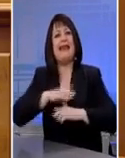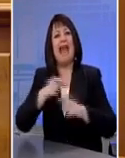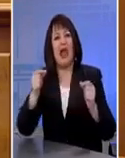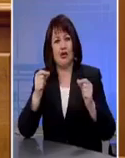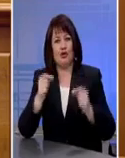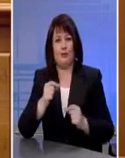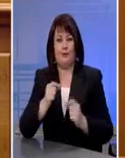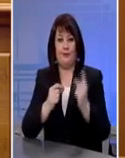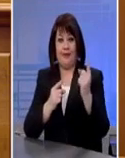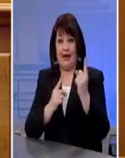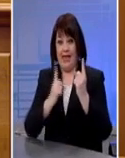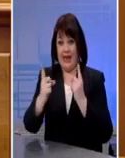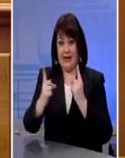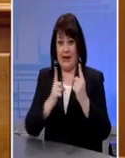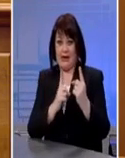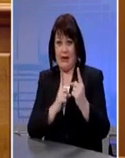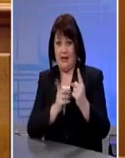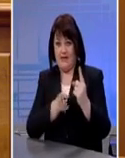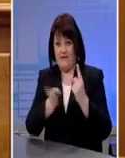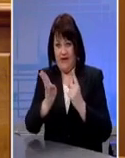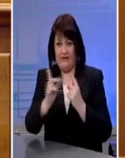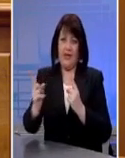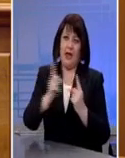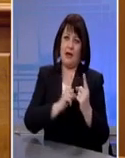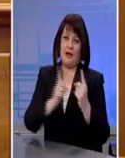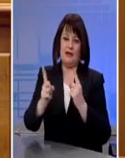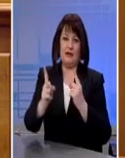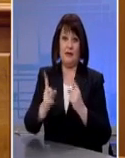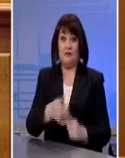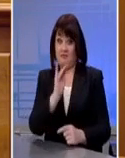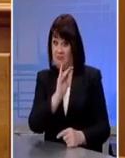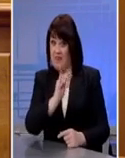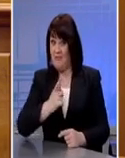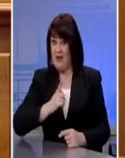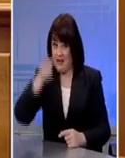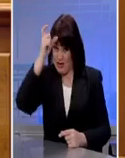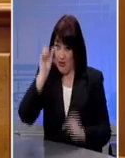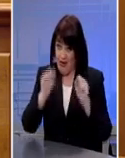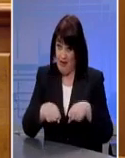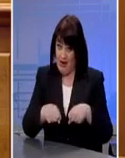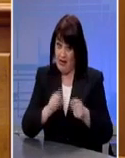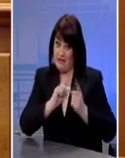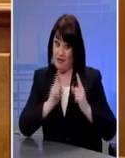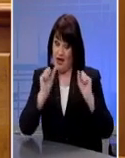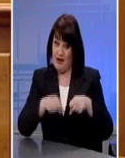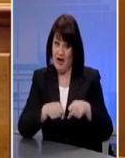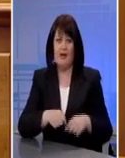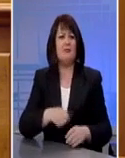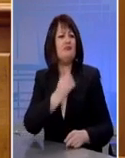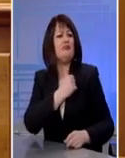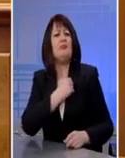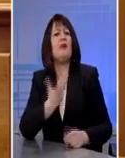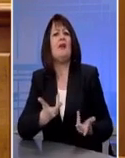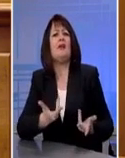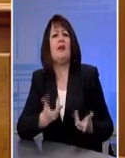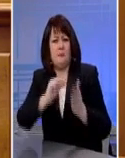έναν. Του λέω, και περιμένεις η Τουρκία να το κάνει αυτό? Μου λέει, τι εννοείται? Μου